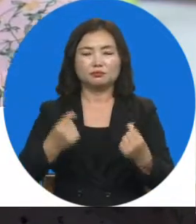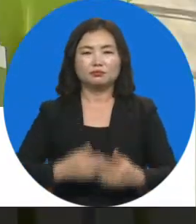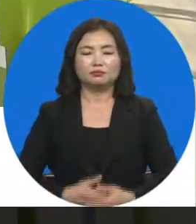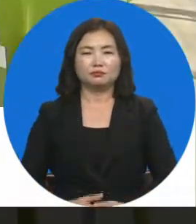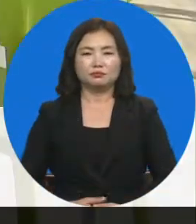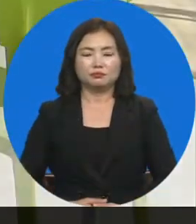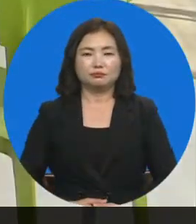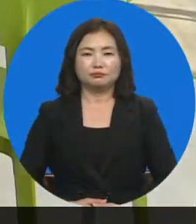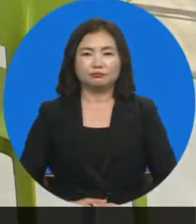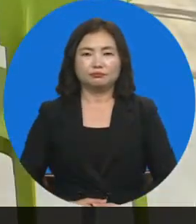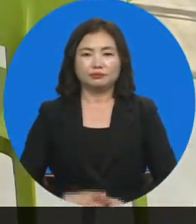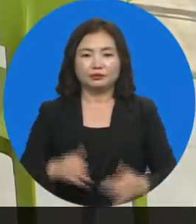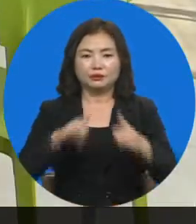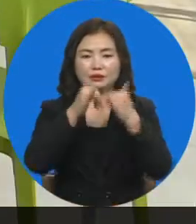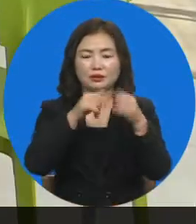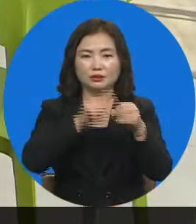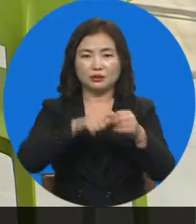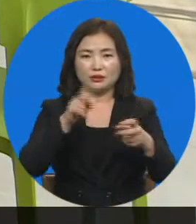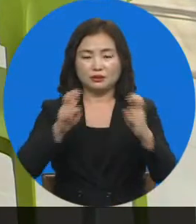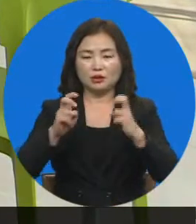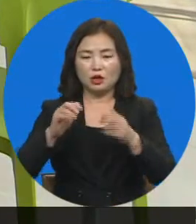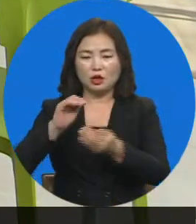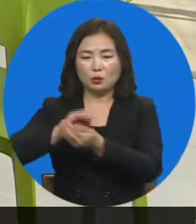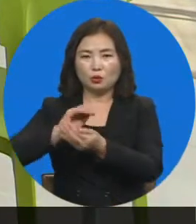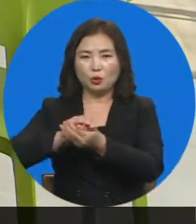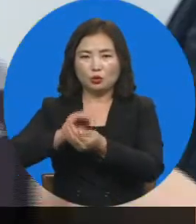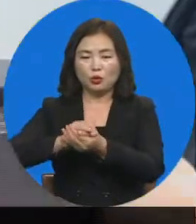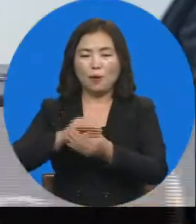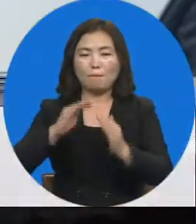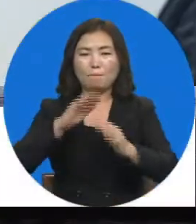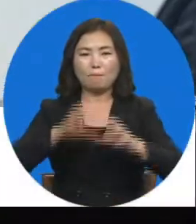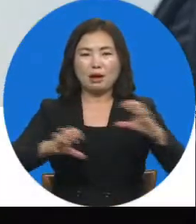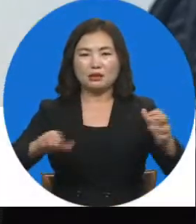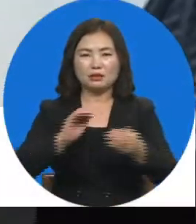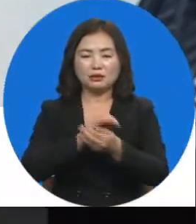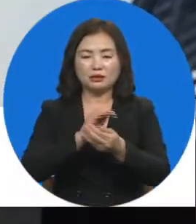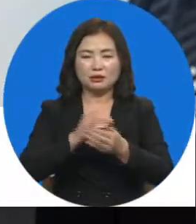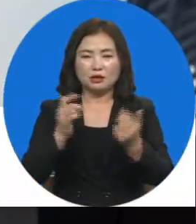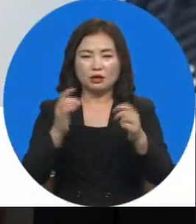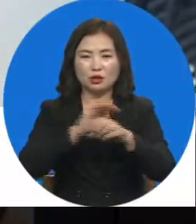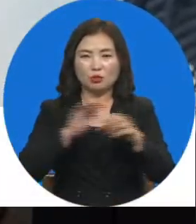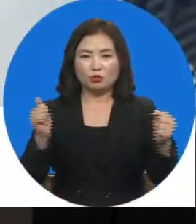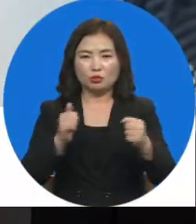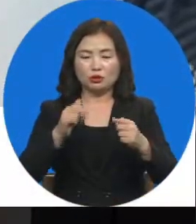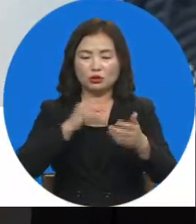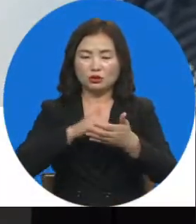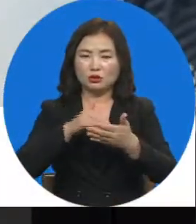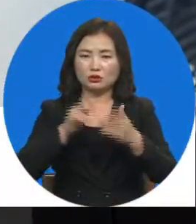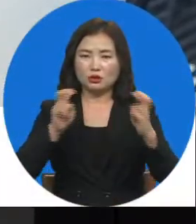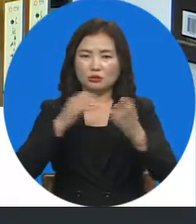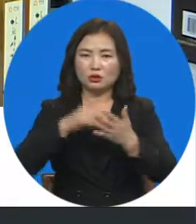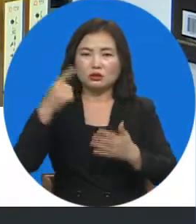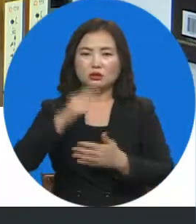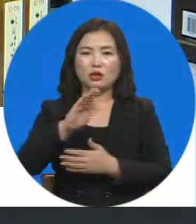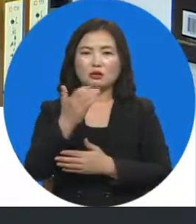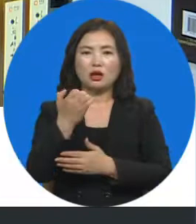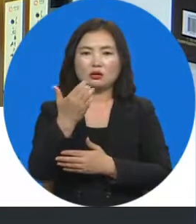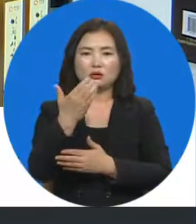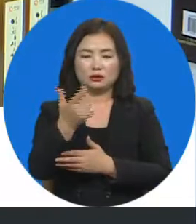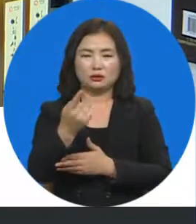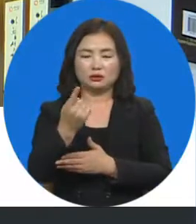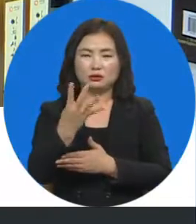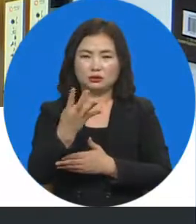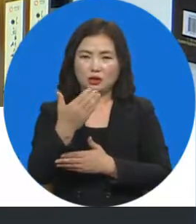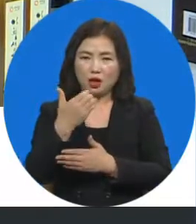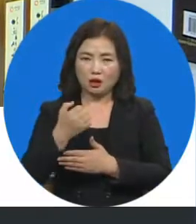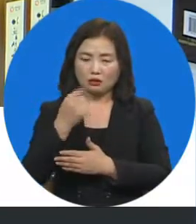느끼고. 사회적 기업과 협동조합, 마을기업 등 경북의 사회적 경제기업은 1,099개. 지난해 기준 연간